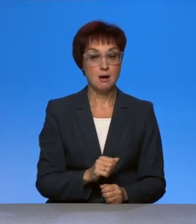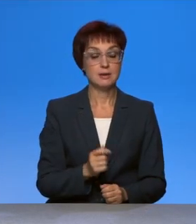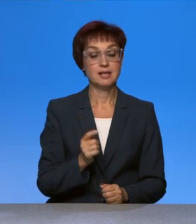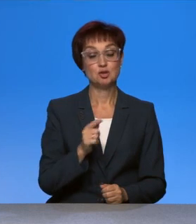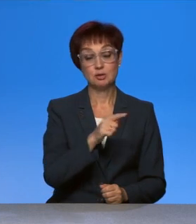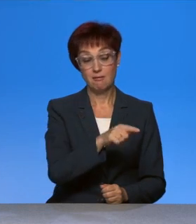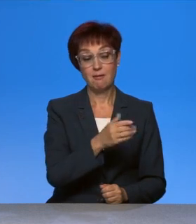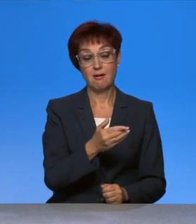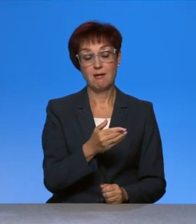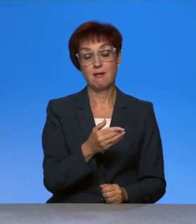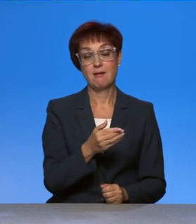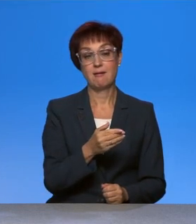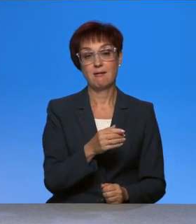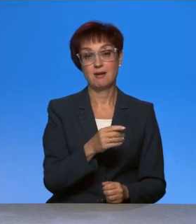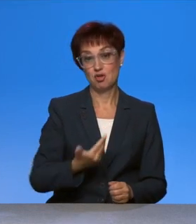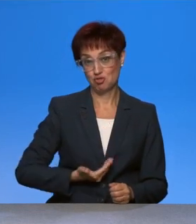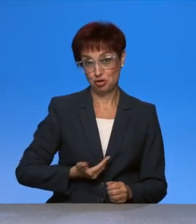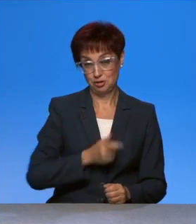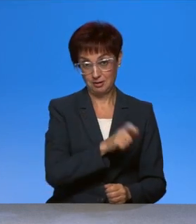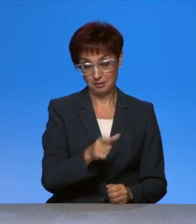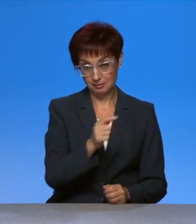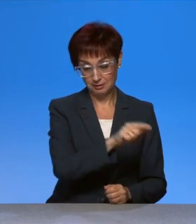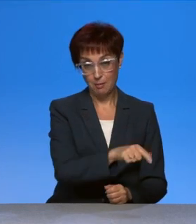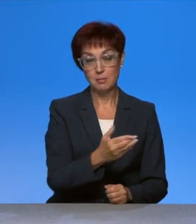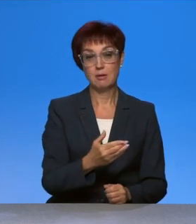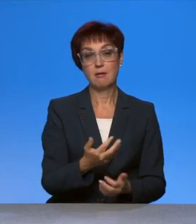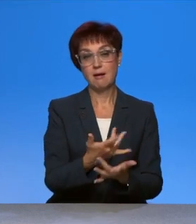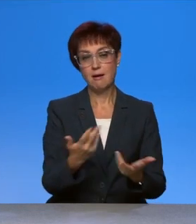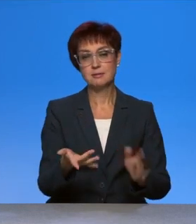поэтому для них пока телефон мобильный — это хорошо.